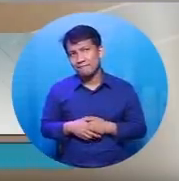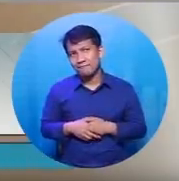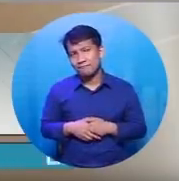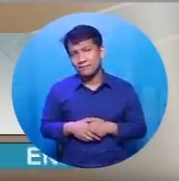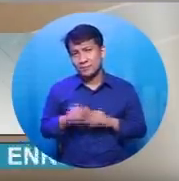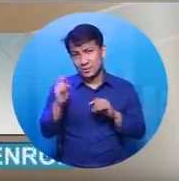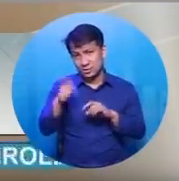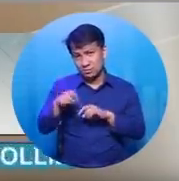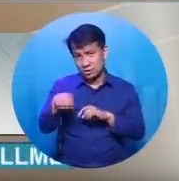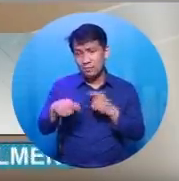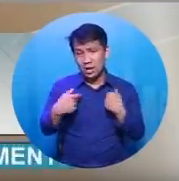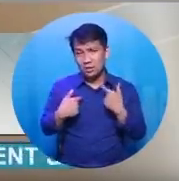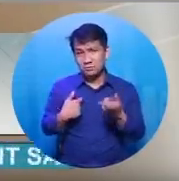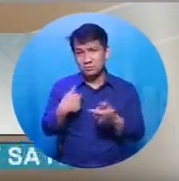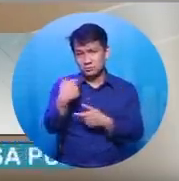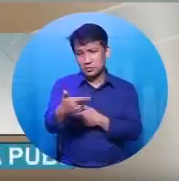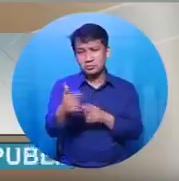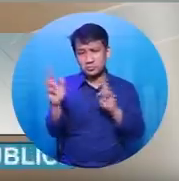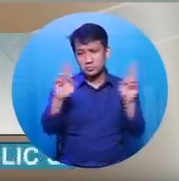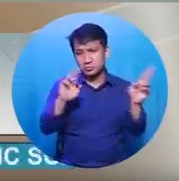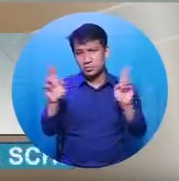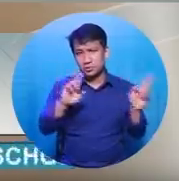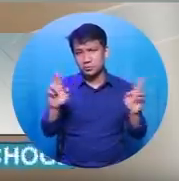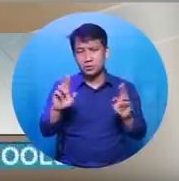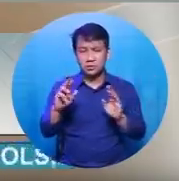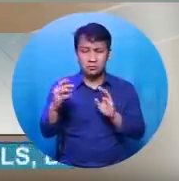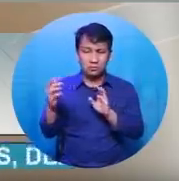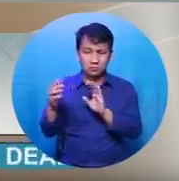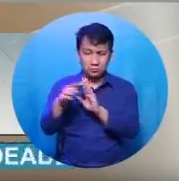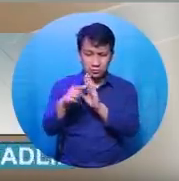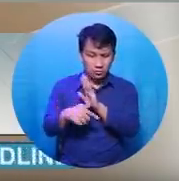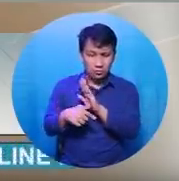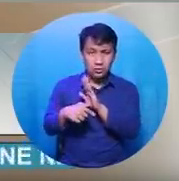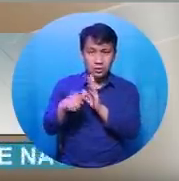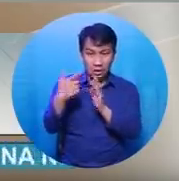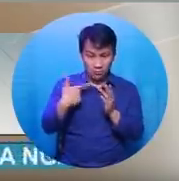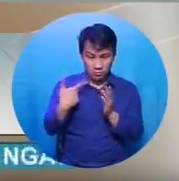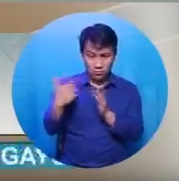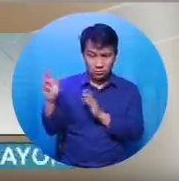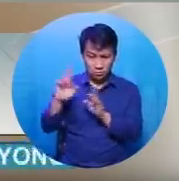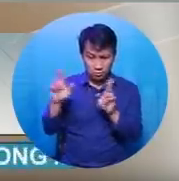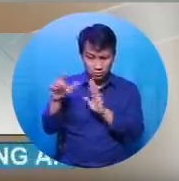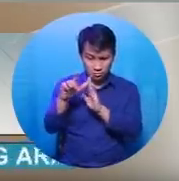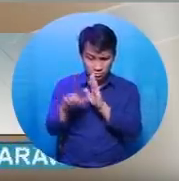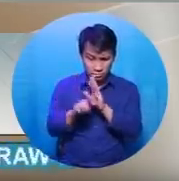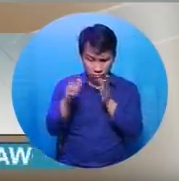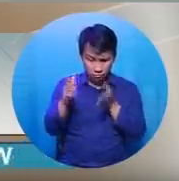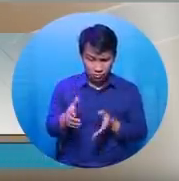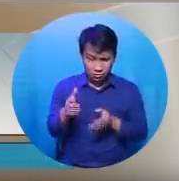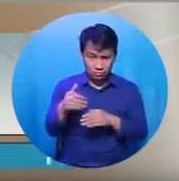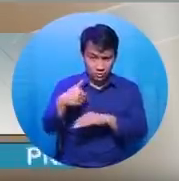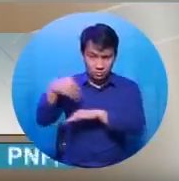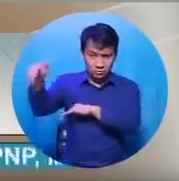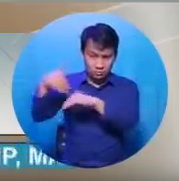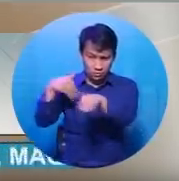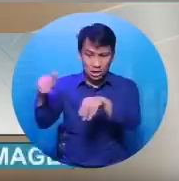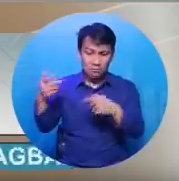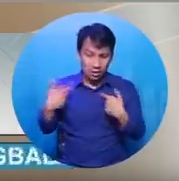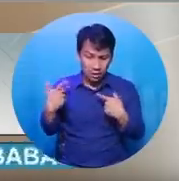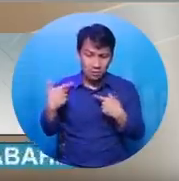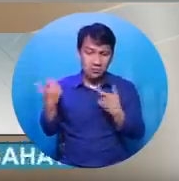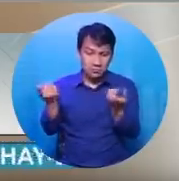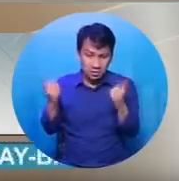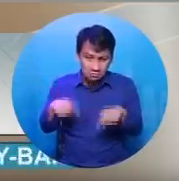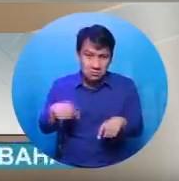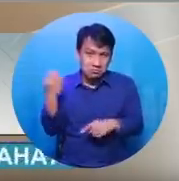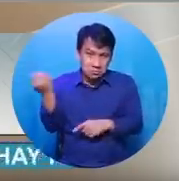Di ba dapat, ma'am, meron talaga kayong palaging ready abogado sa bansa na kung saan nagpapadala kayo ng mga worker ninyo in case mangyari po yung mga ganitong